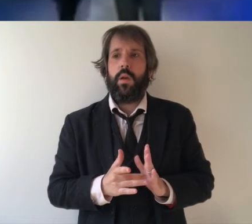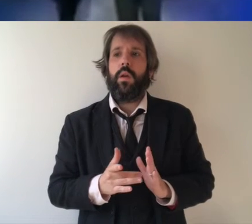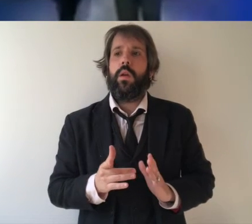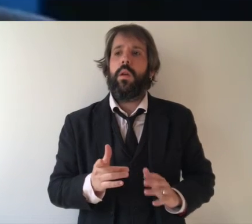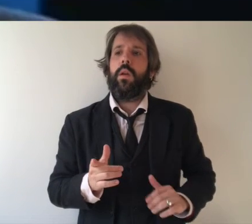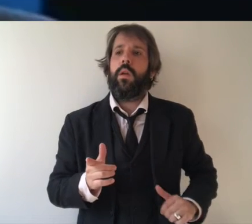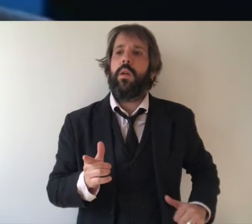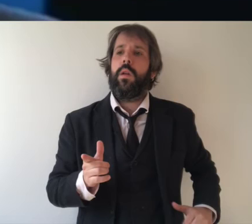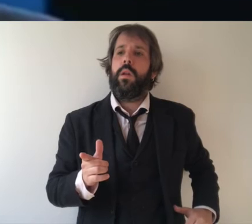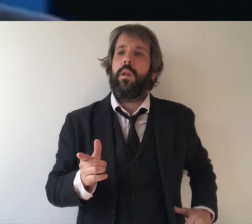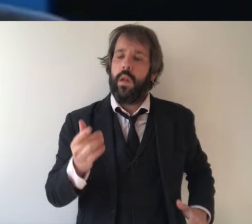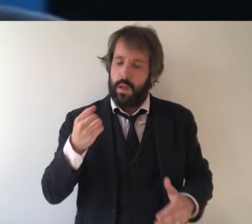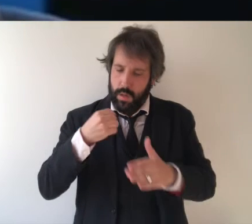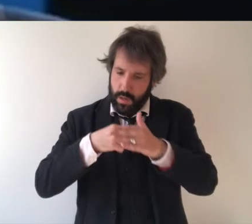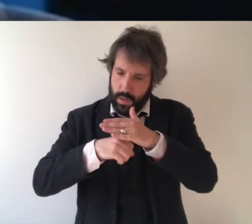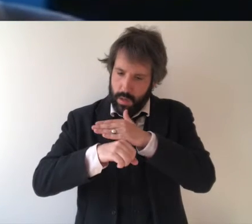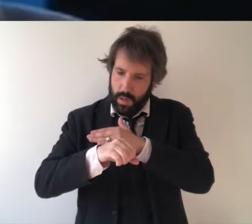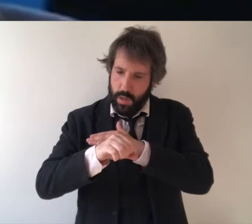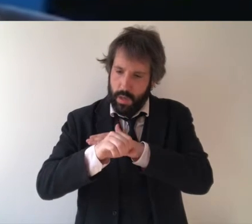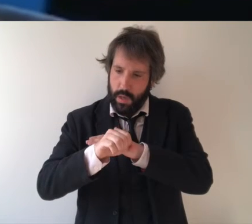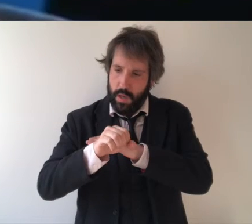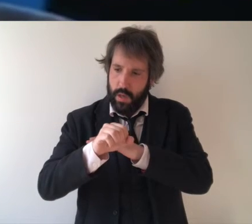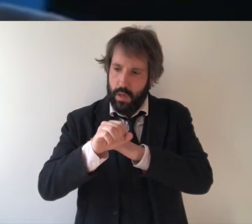est né dans une